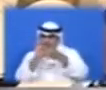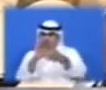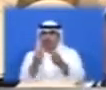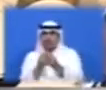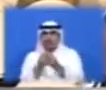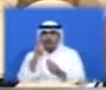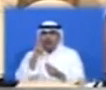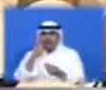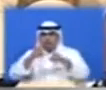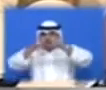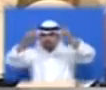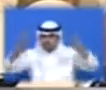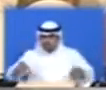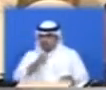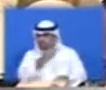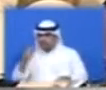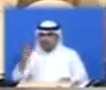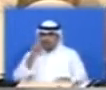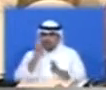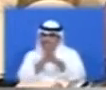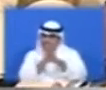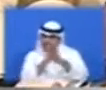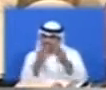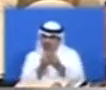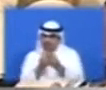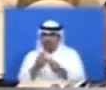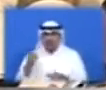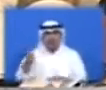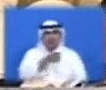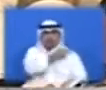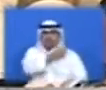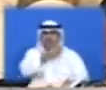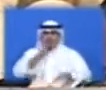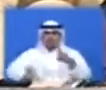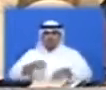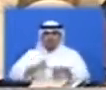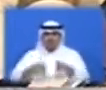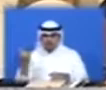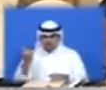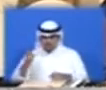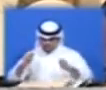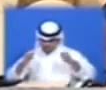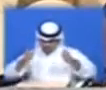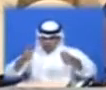أجهزة ومعدات تطهير للتعامل لمثل هذه الأوضاع اللي تمر فيها. أيضا هذه